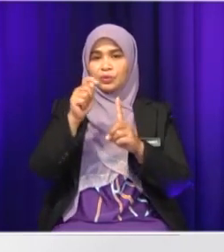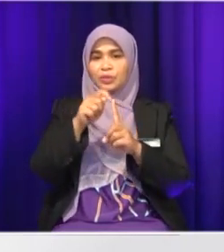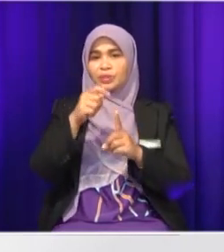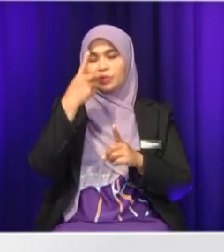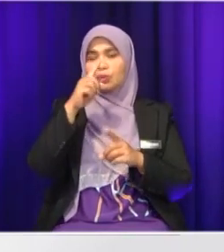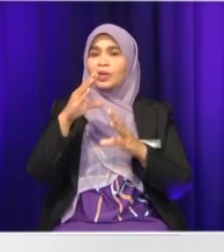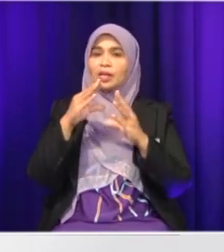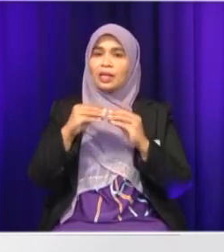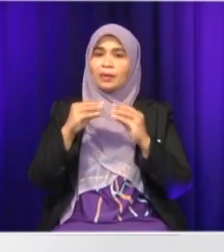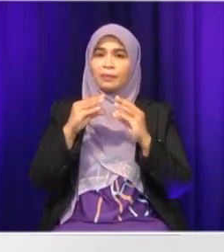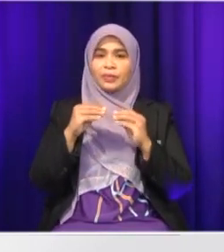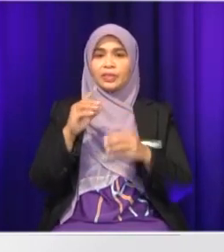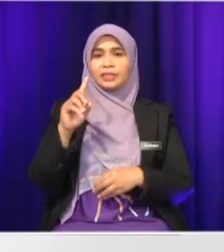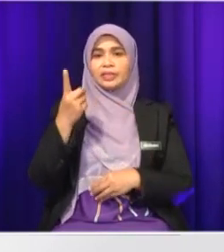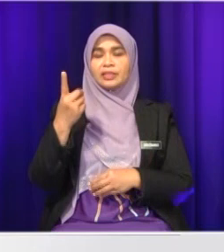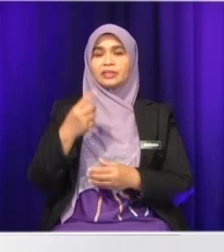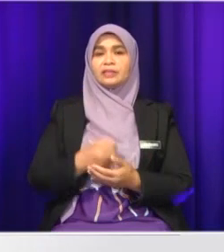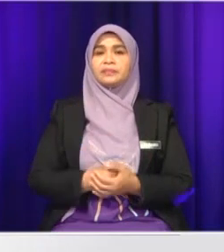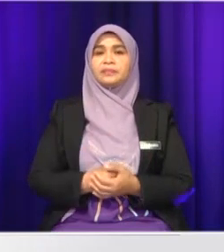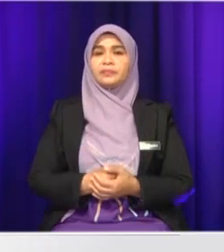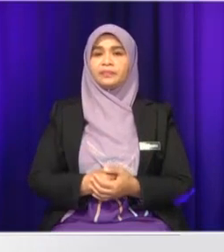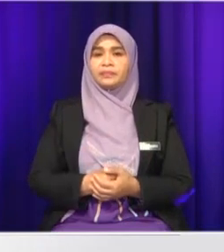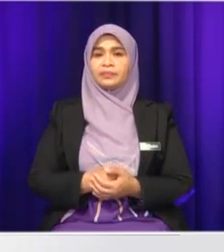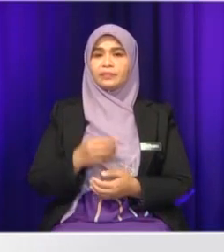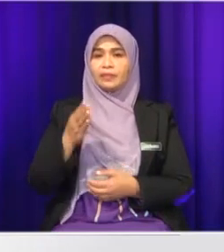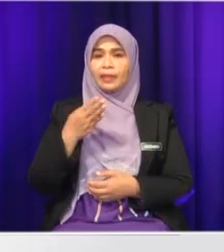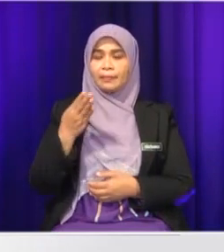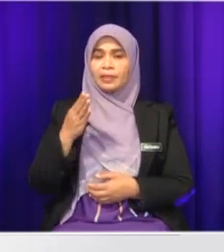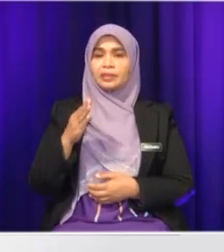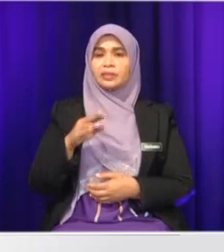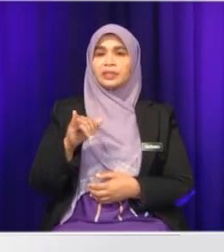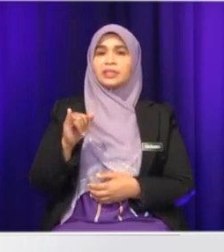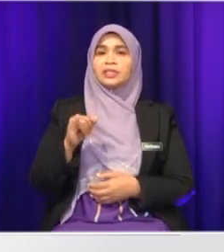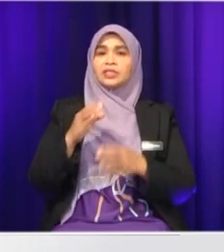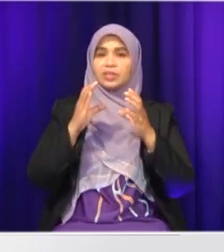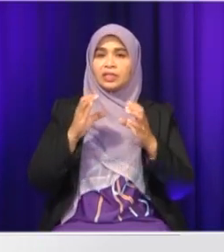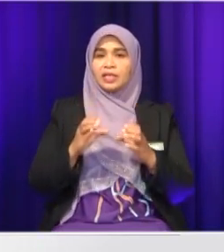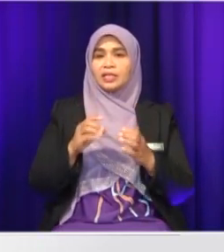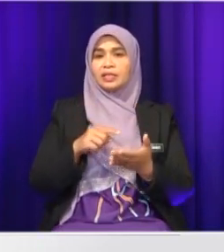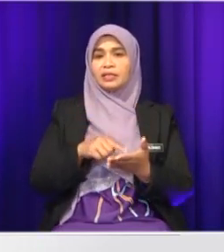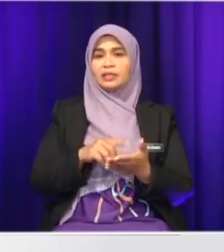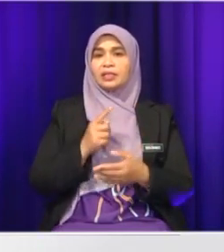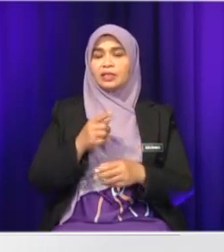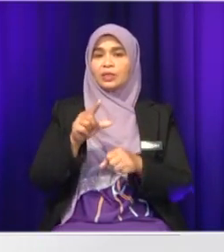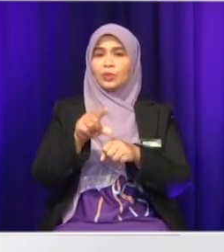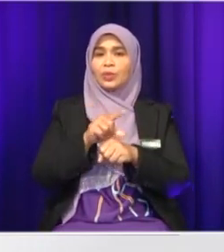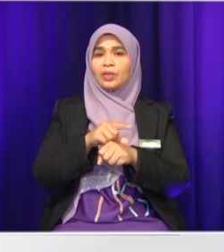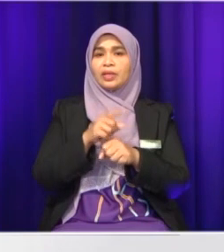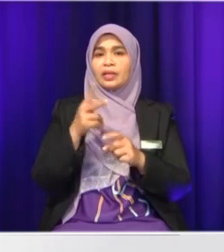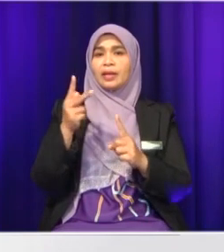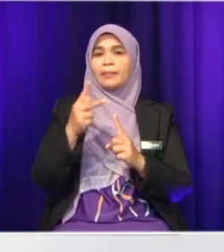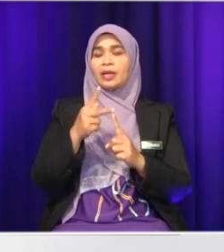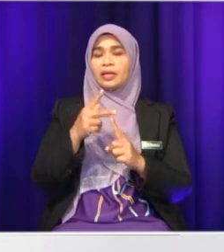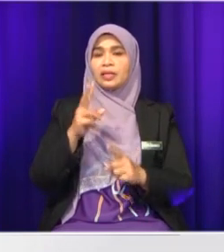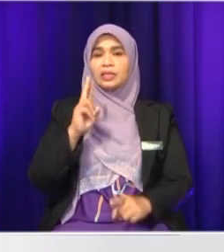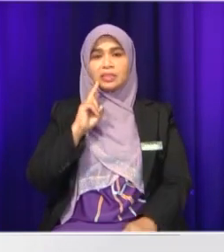gimana kita angkat biasanya kaidah mencuri ini kita gunakan kepada sayur-sayuran Oke